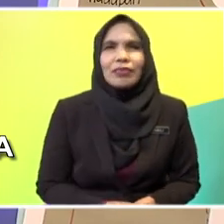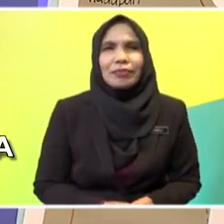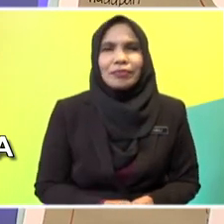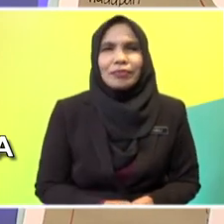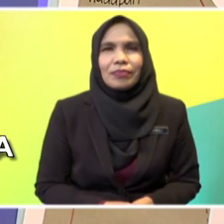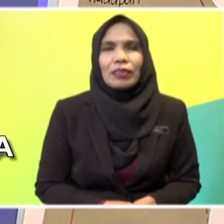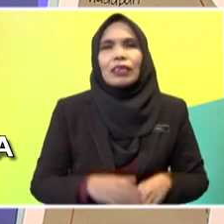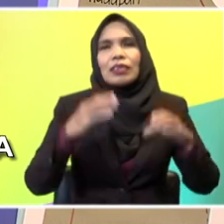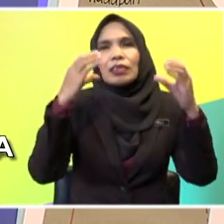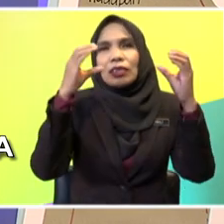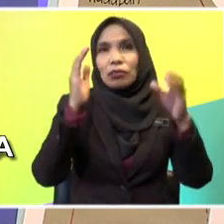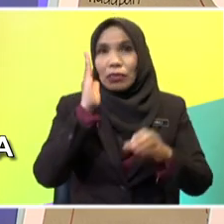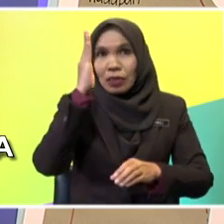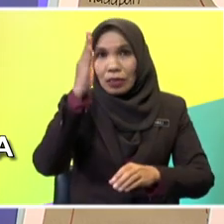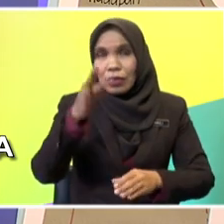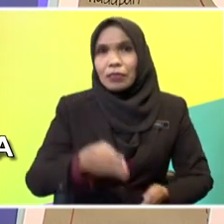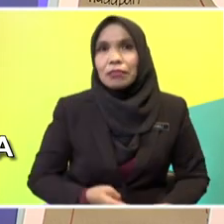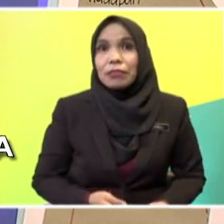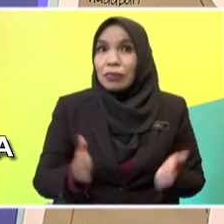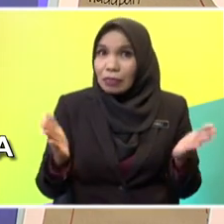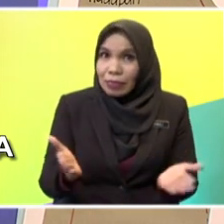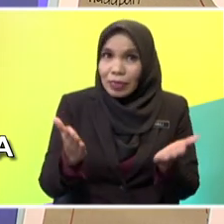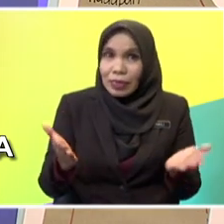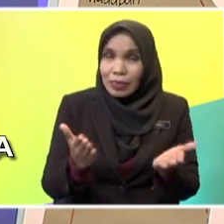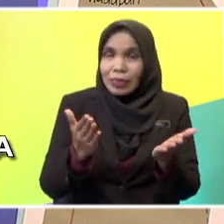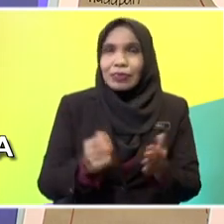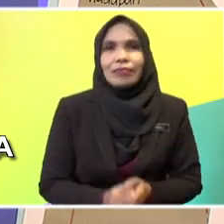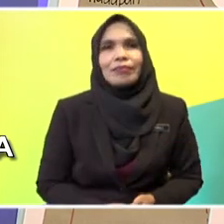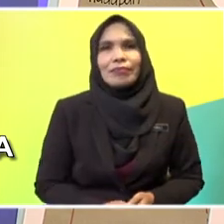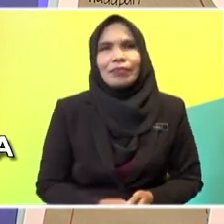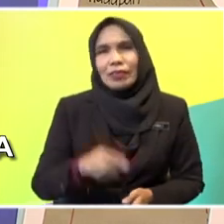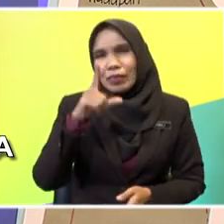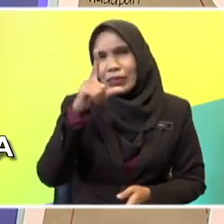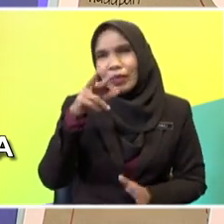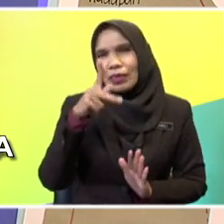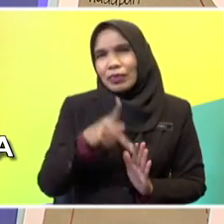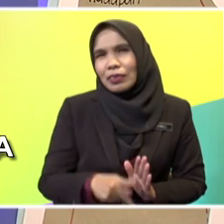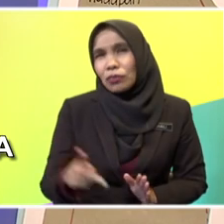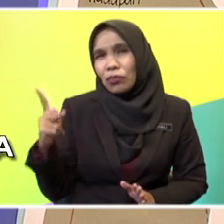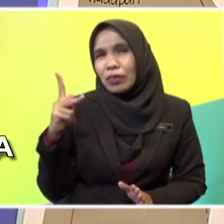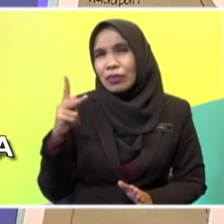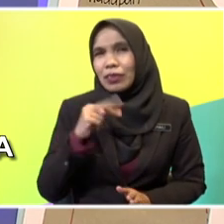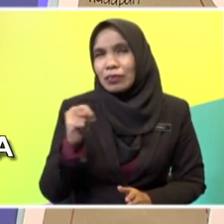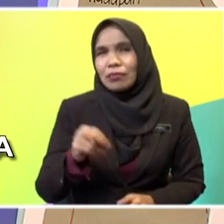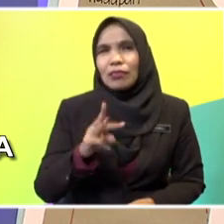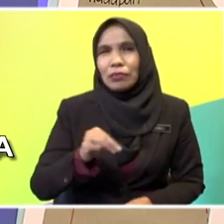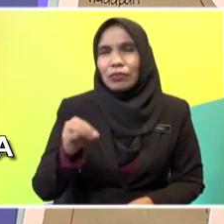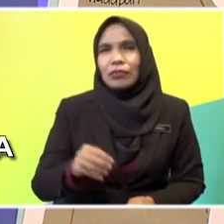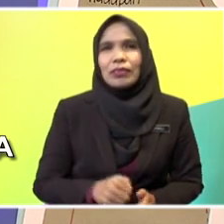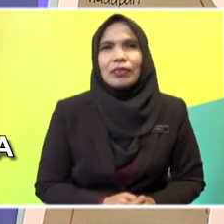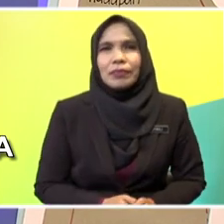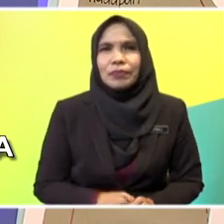kita positifkannya, insyaAllah kita lihat kekuatan dia. Kekuatan dia ialah bila dia boleh